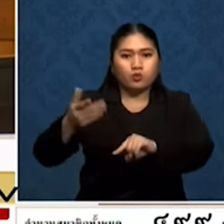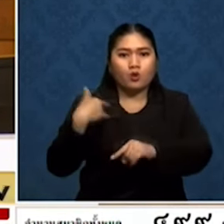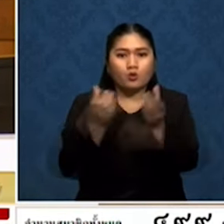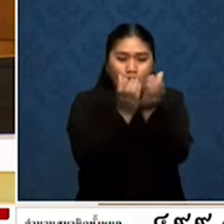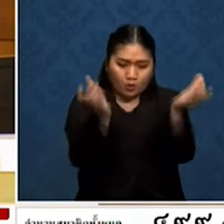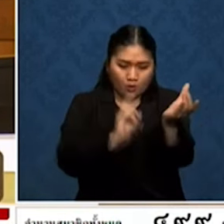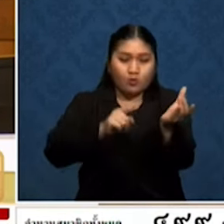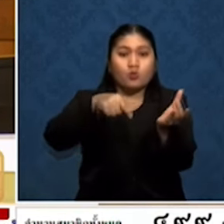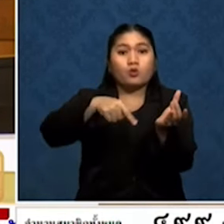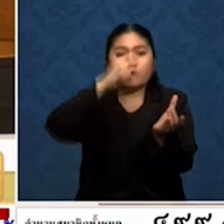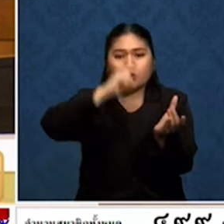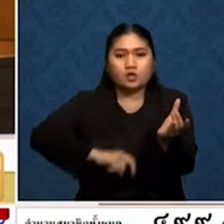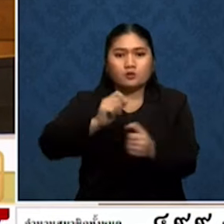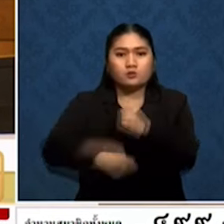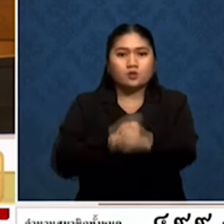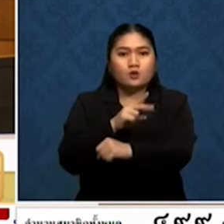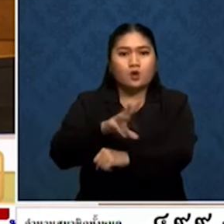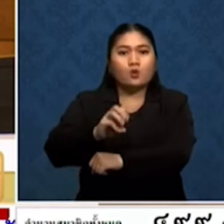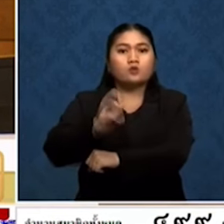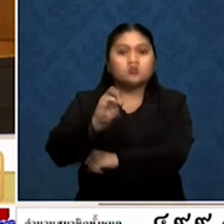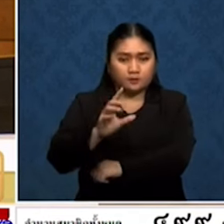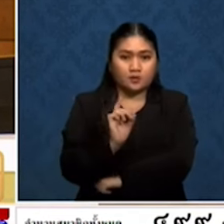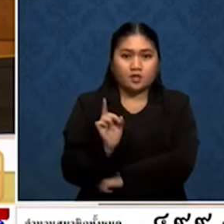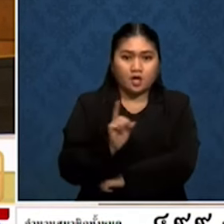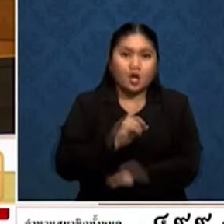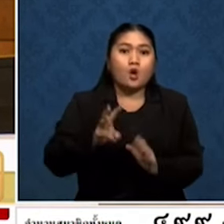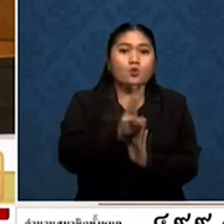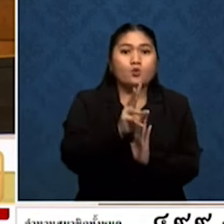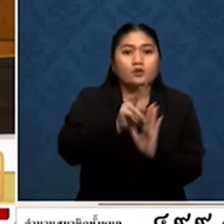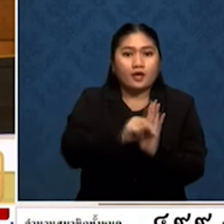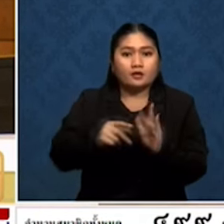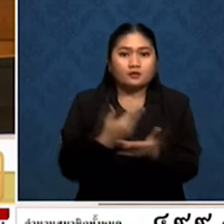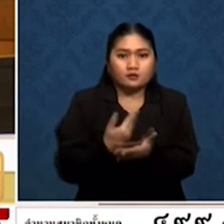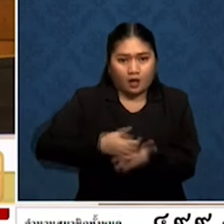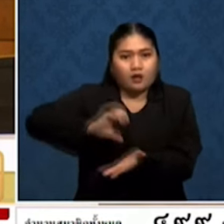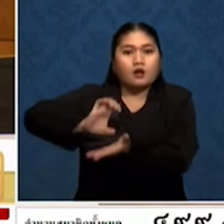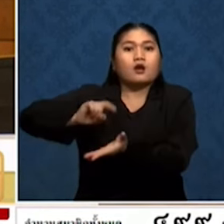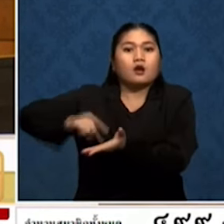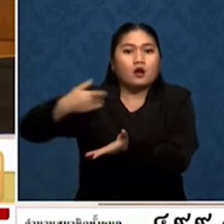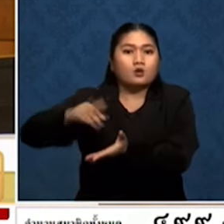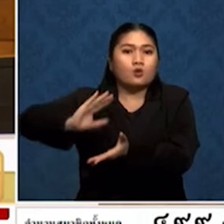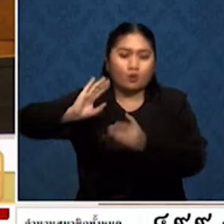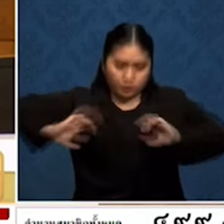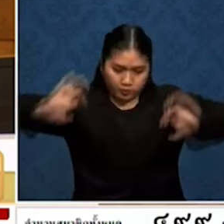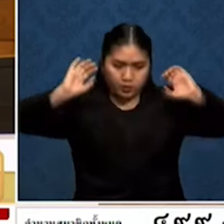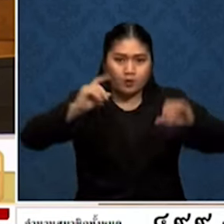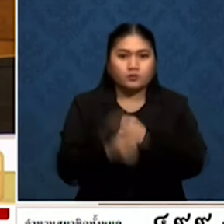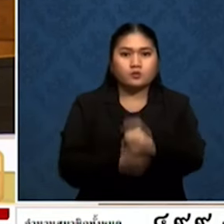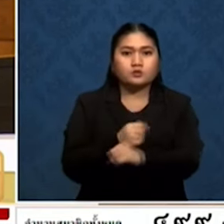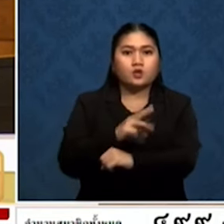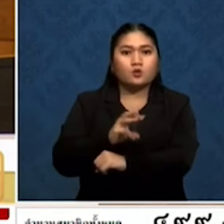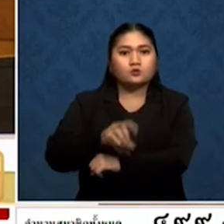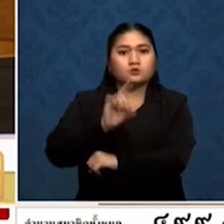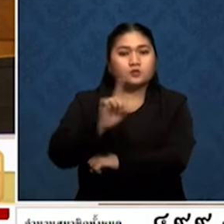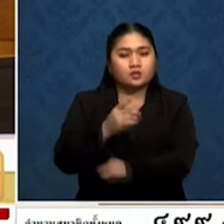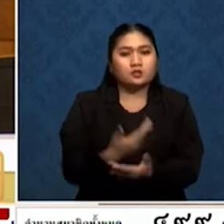ลแงรัชาณาจากผสกหรฐ 2560 เพราชบญญัตตวนแกเงินกcesของรัฐประสะ 201511